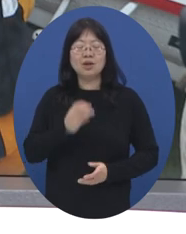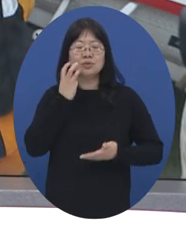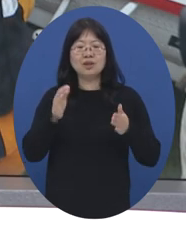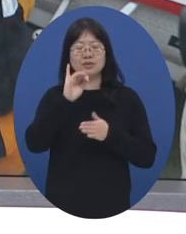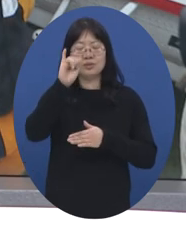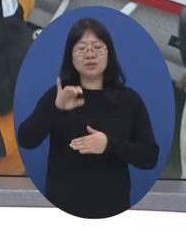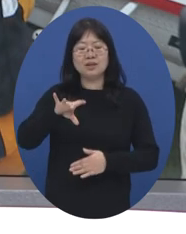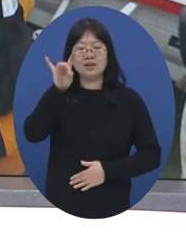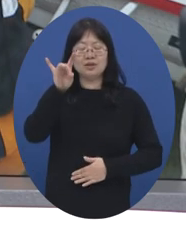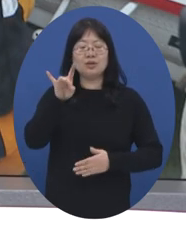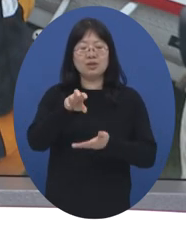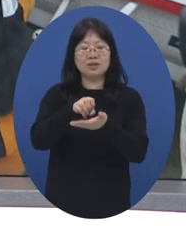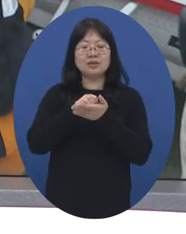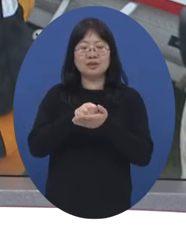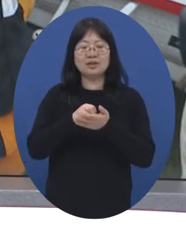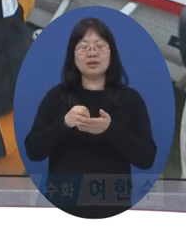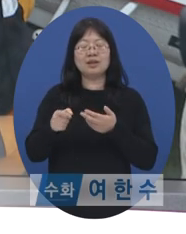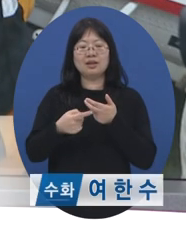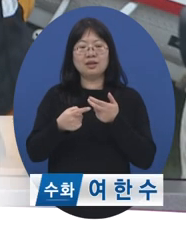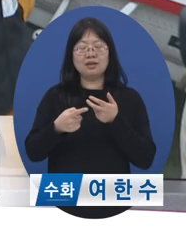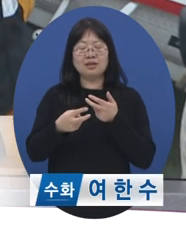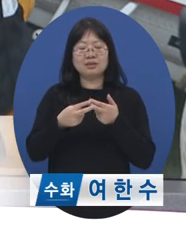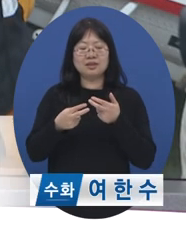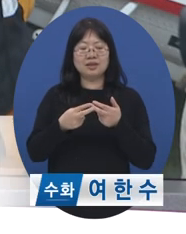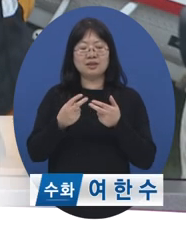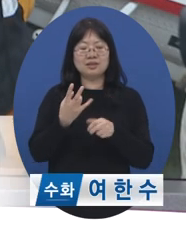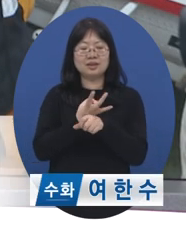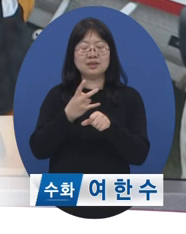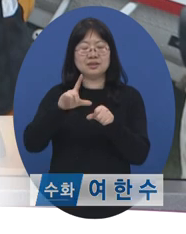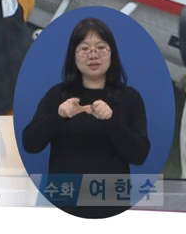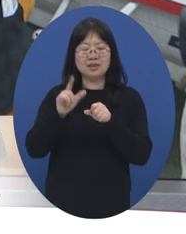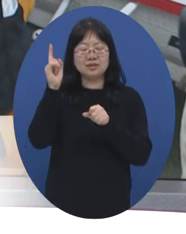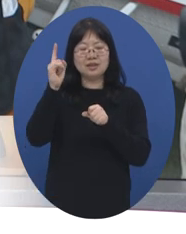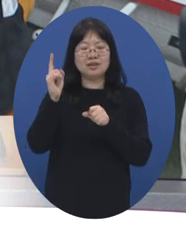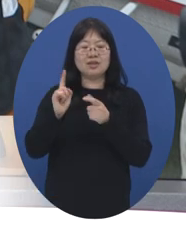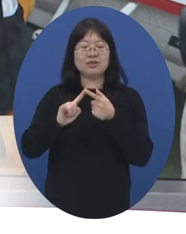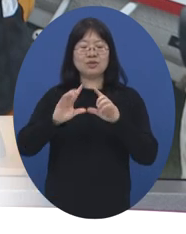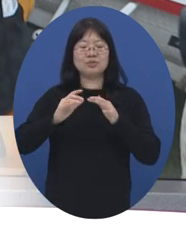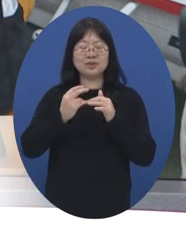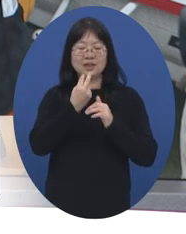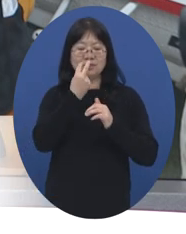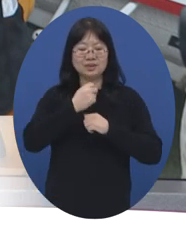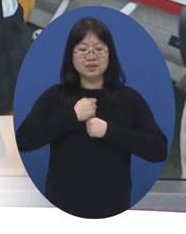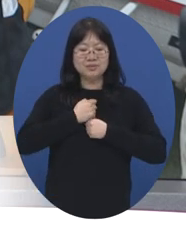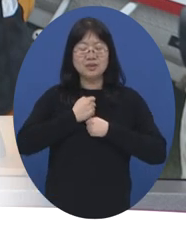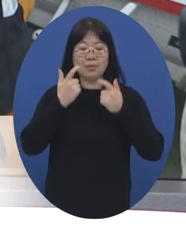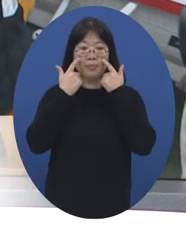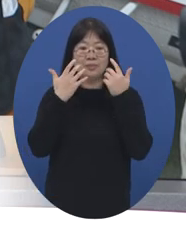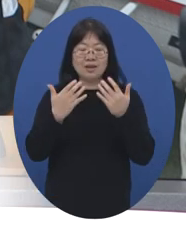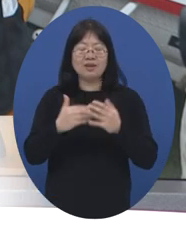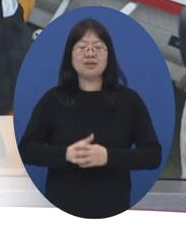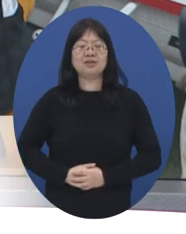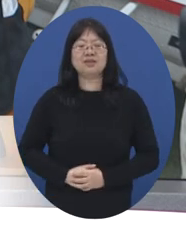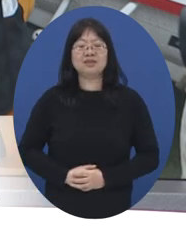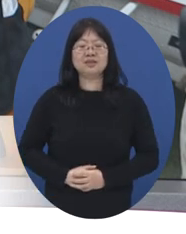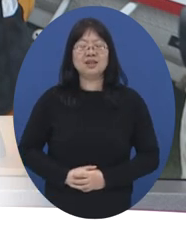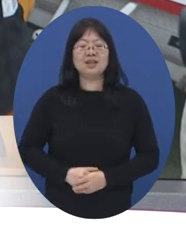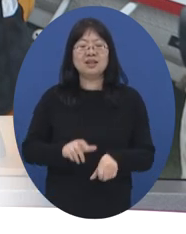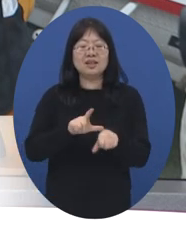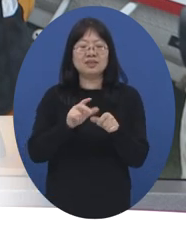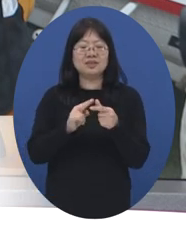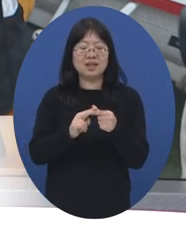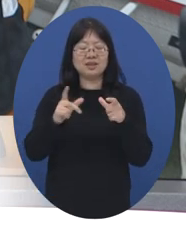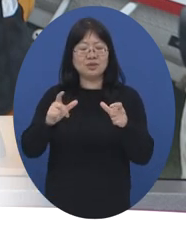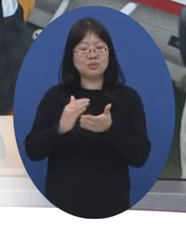경희도가 전국 최초로 도입한 응급의료 전용 24시간 닥터헬기가 국민 생명 지킴이 역할을 톡톡히 해내고 있습니다. 시간대와